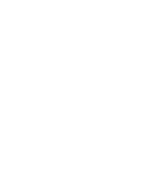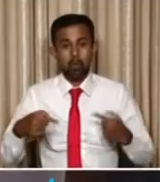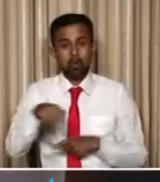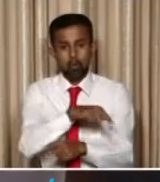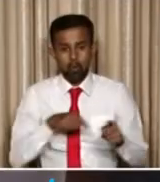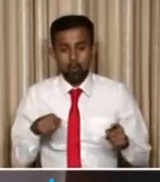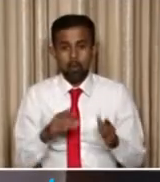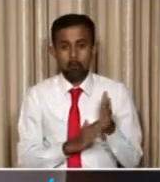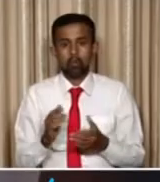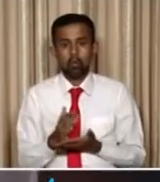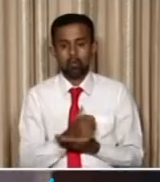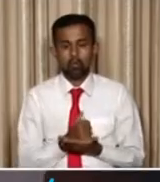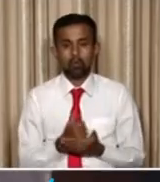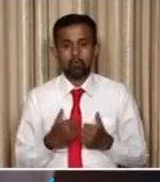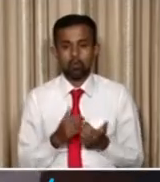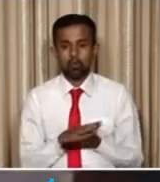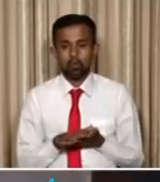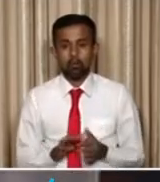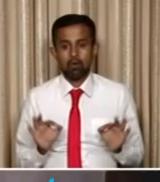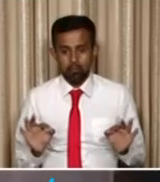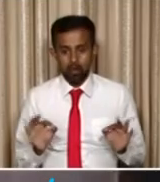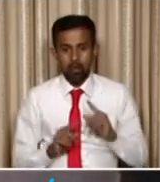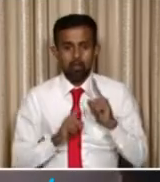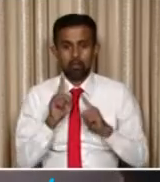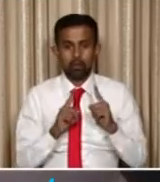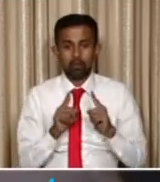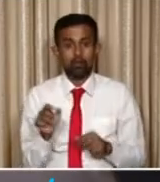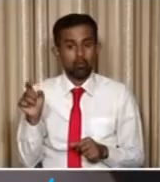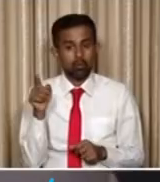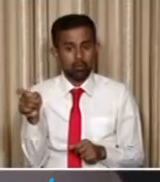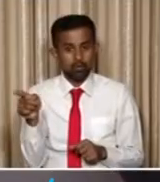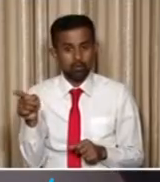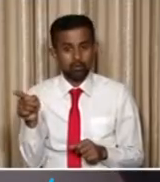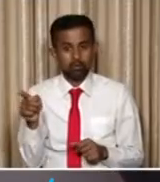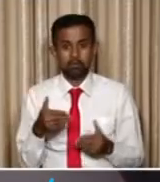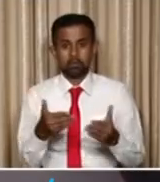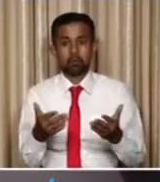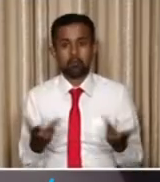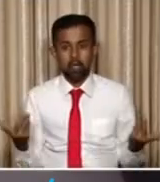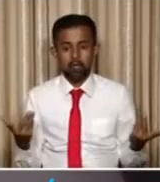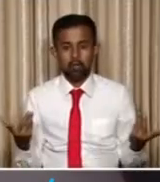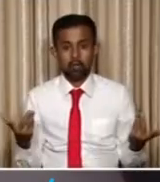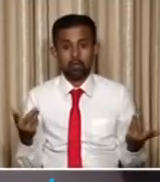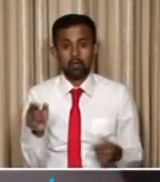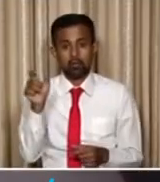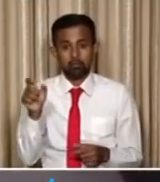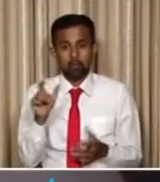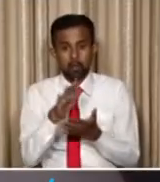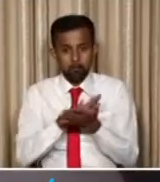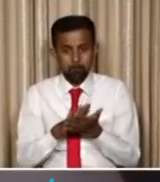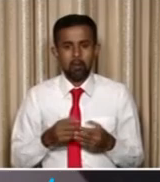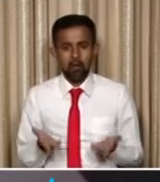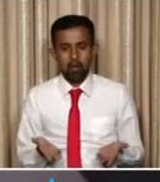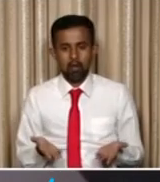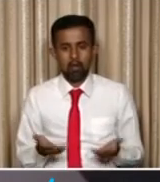සියලුම මෙම්බර්ස්ලා විදියට අපි සූදානම් ඒ ගැන කතා කරන්න. මොකද හේතුව එතුමාට ඒක කරගෙන යන්න බෑ. මොකද හේතුව එක්කෝ එතුමා ඒක පැහැදිලිව කියන්න